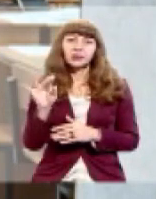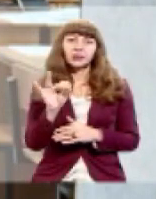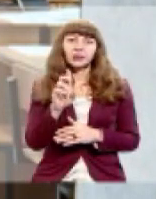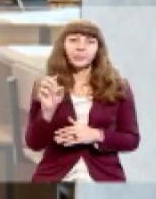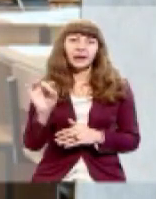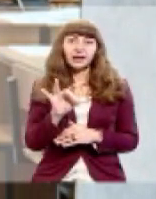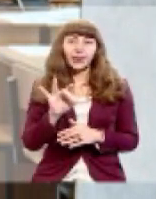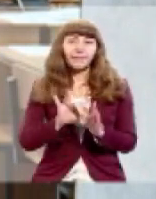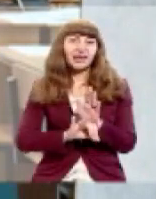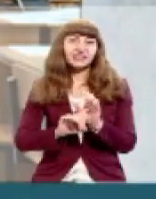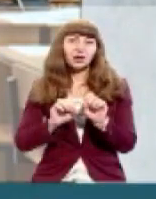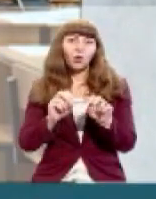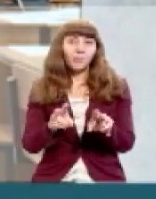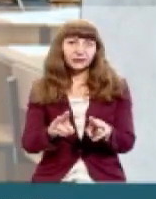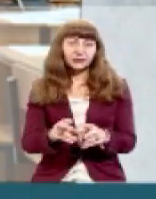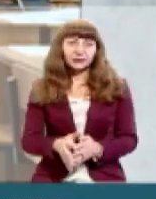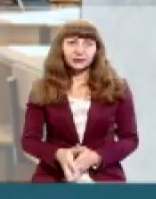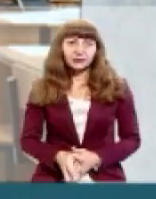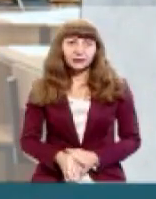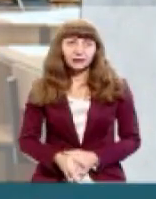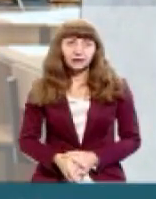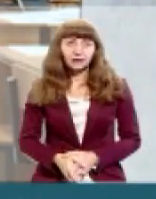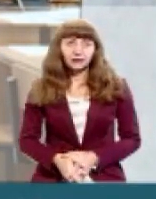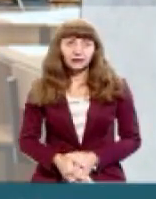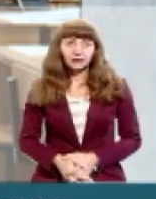үстіне информатика пәнінен мұғалімдер даярлайтын